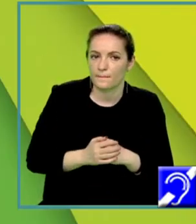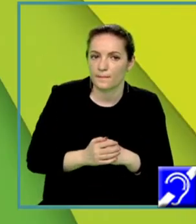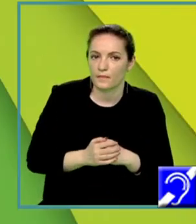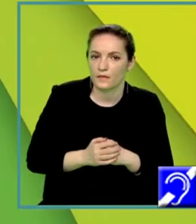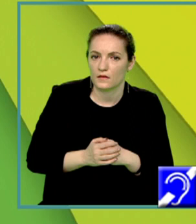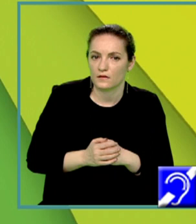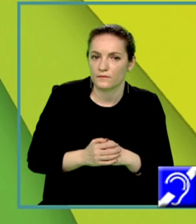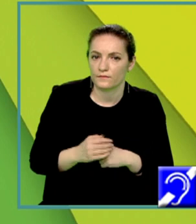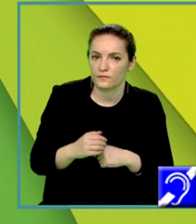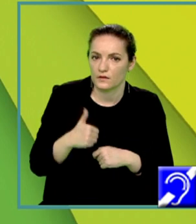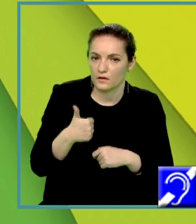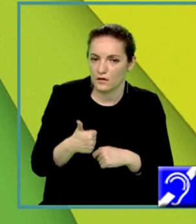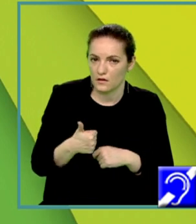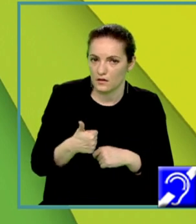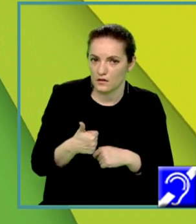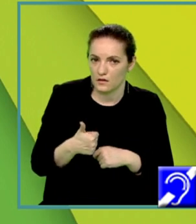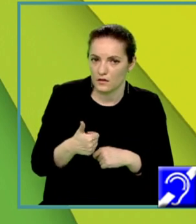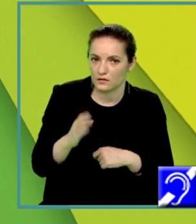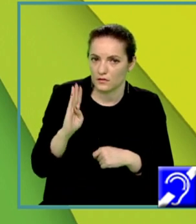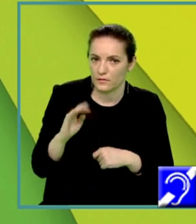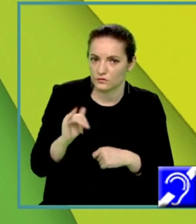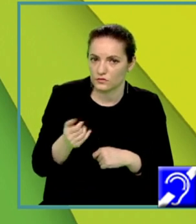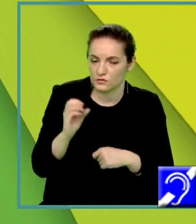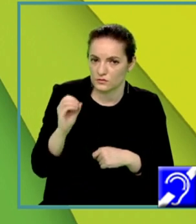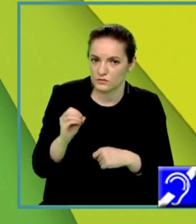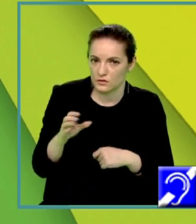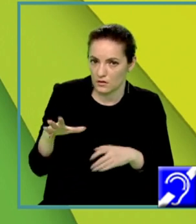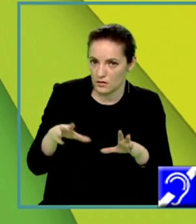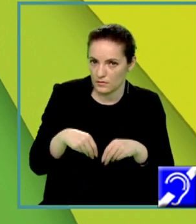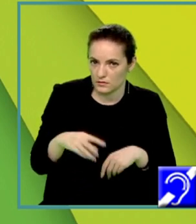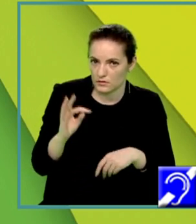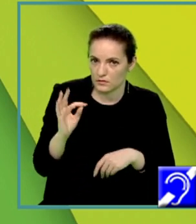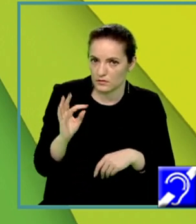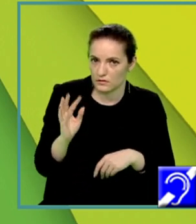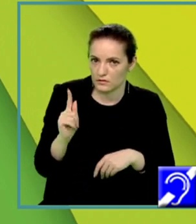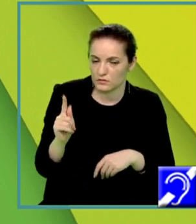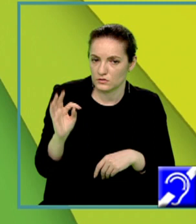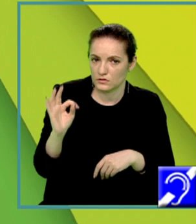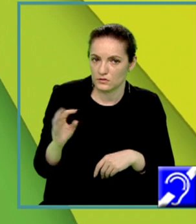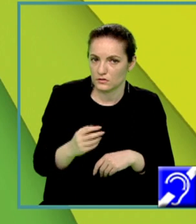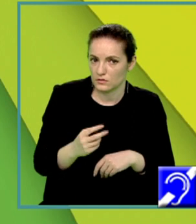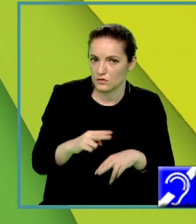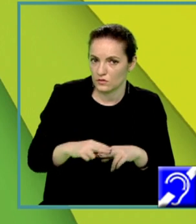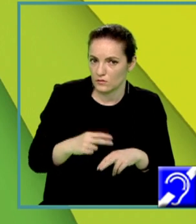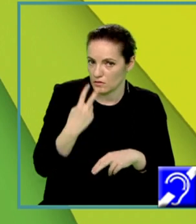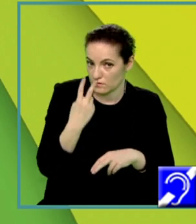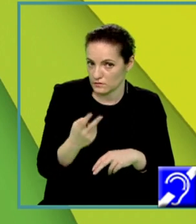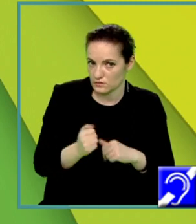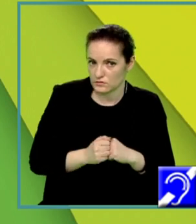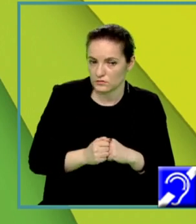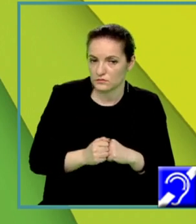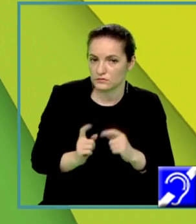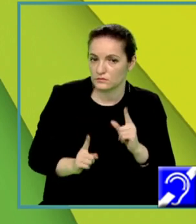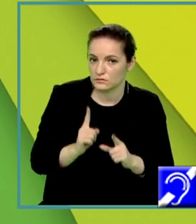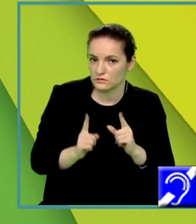de coordonate 4 și 0 aparține graficului funcției, așa cum am văzut în primul exemplu,